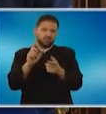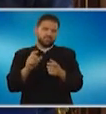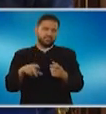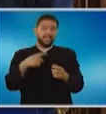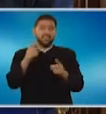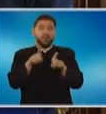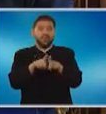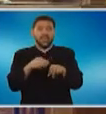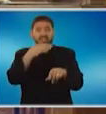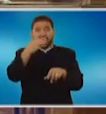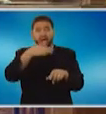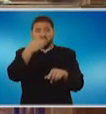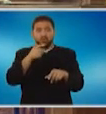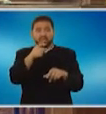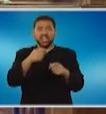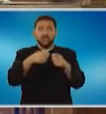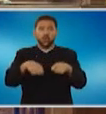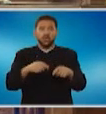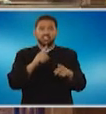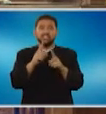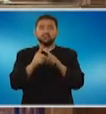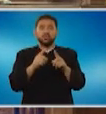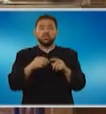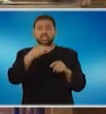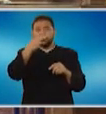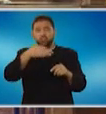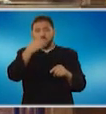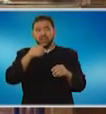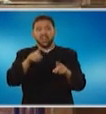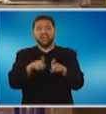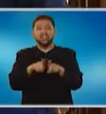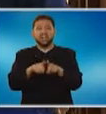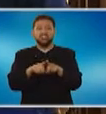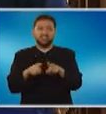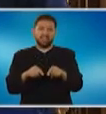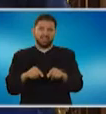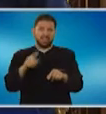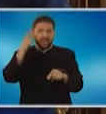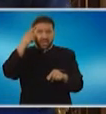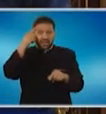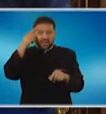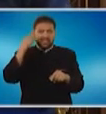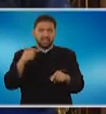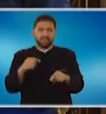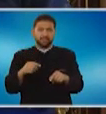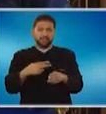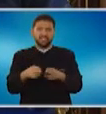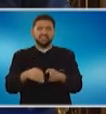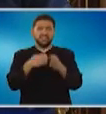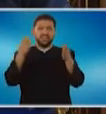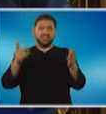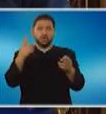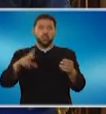vorbesc în același duh al revelației care a descoperit și Scriptura. Scriptura nu este un bloc, nu e un